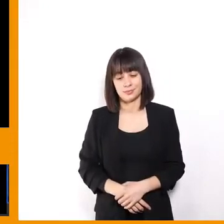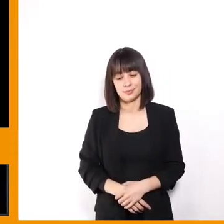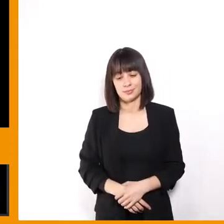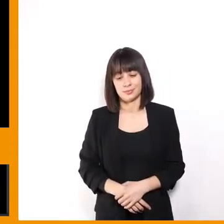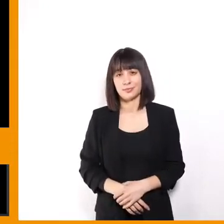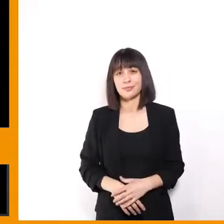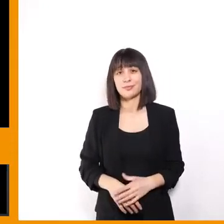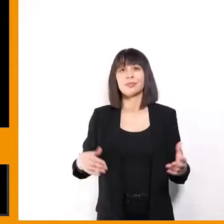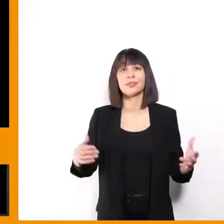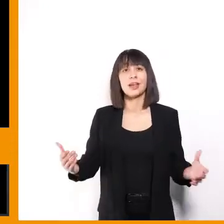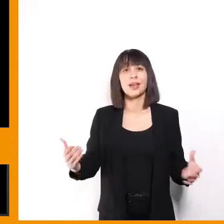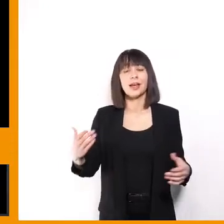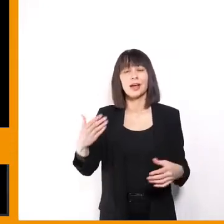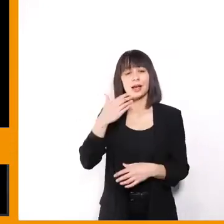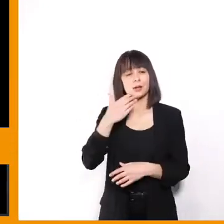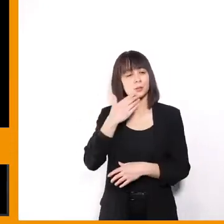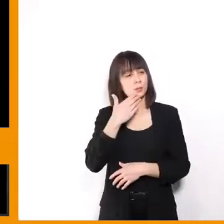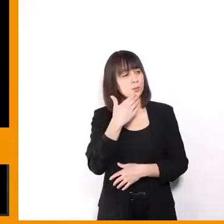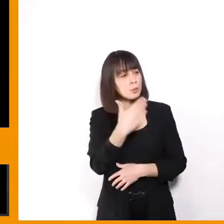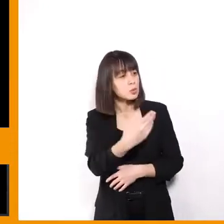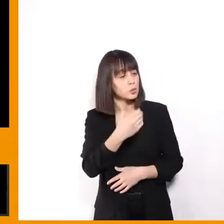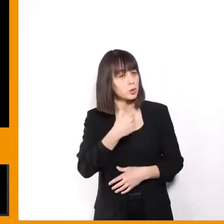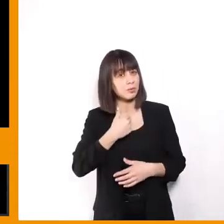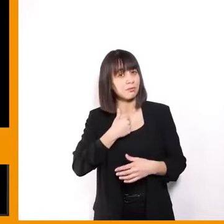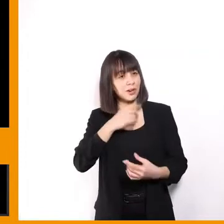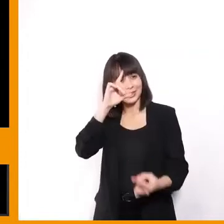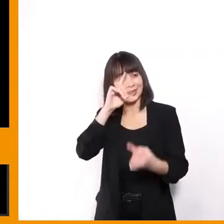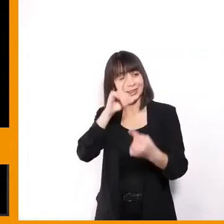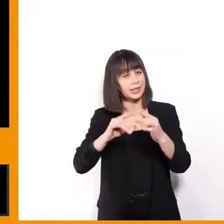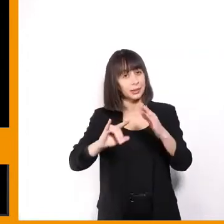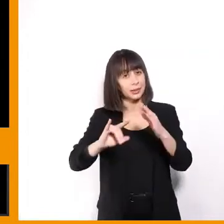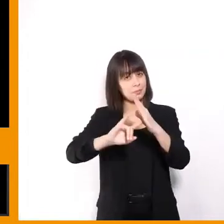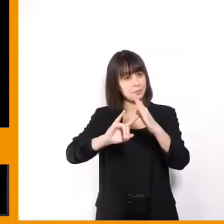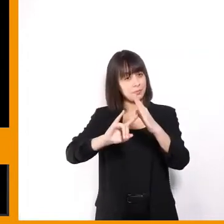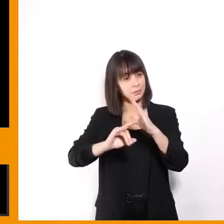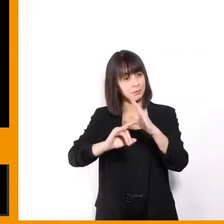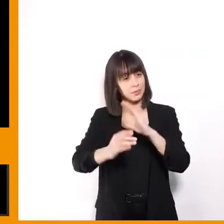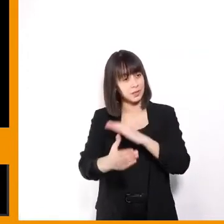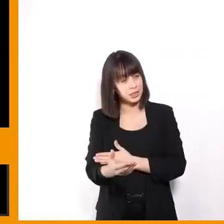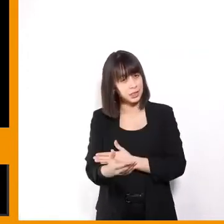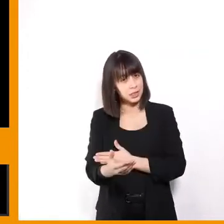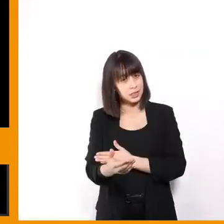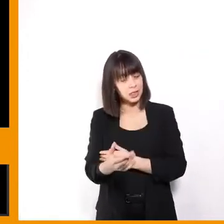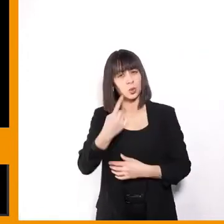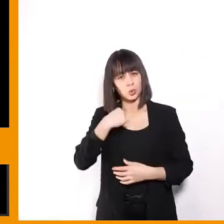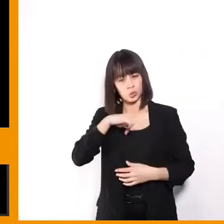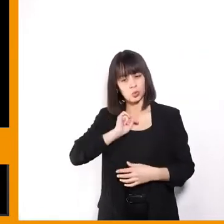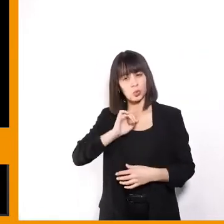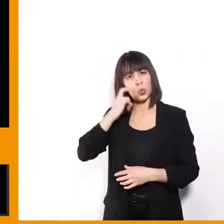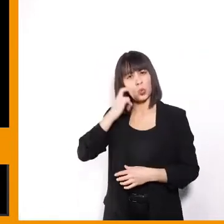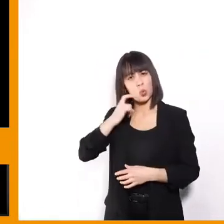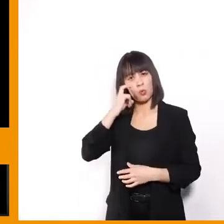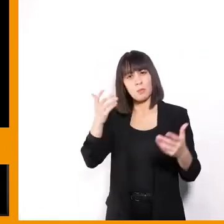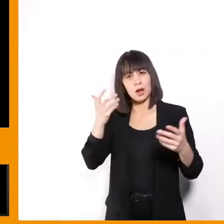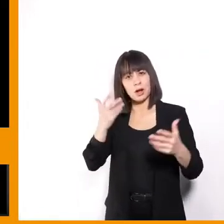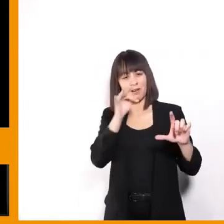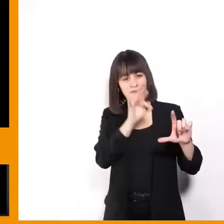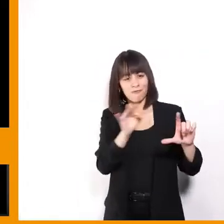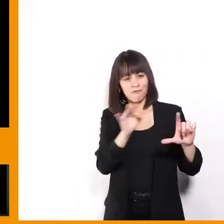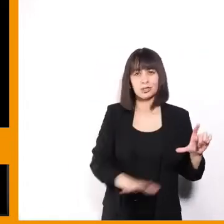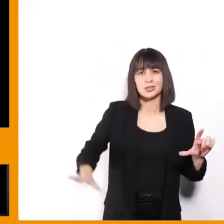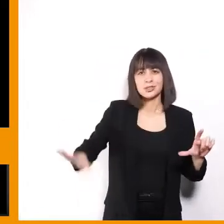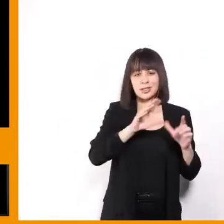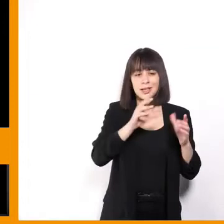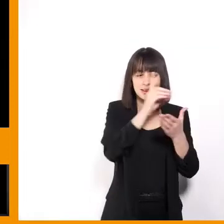Bonjour, j'avais une question concernant les maisons départementales des personnes handicapées. En effet, on remarque que d'un département à l'autre, alors que les besoins de compensation